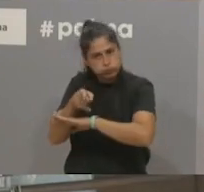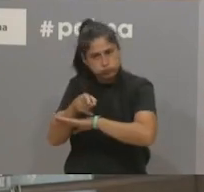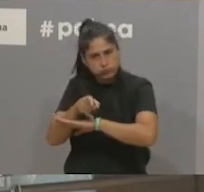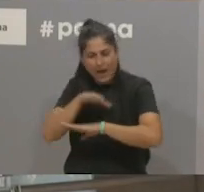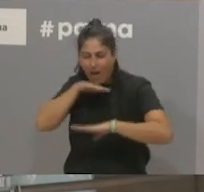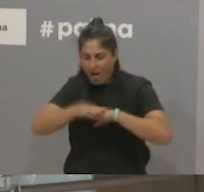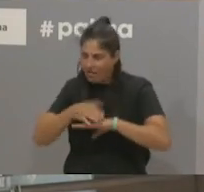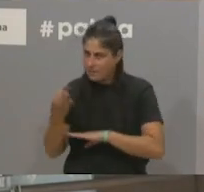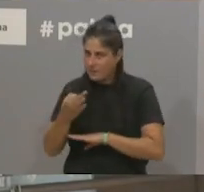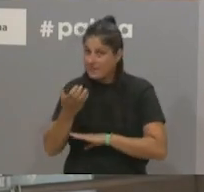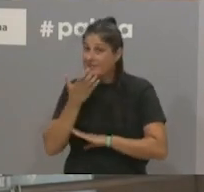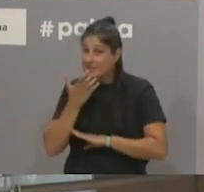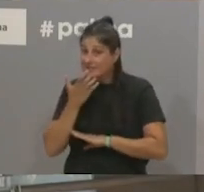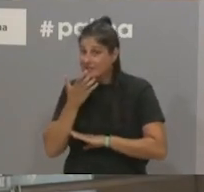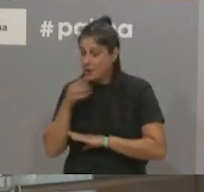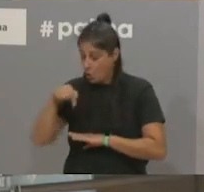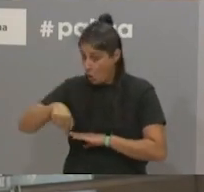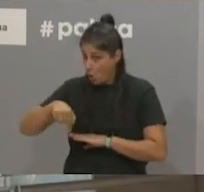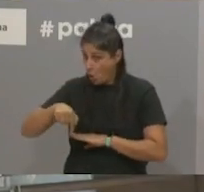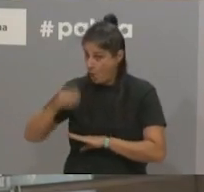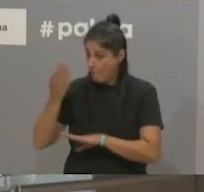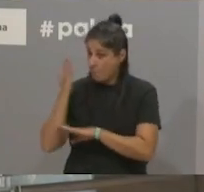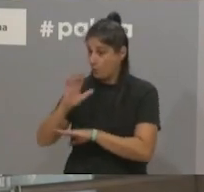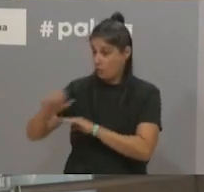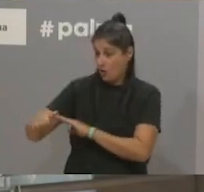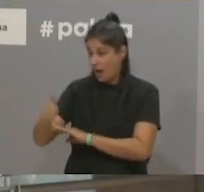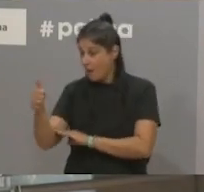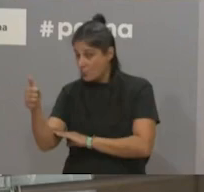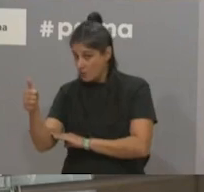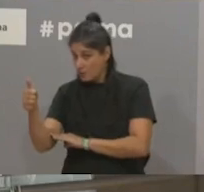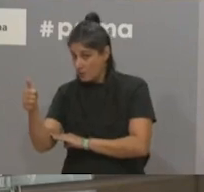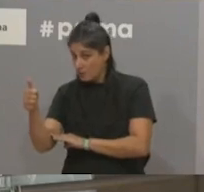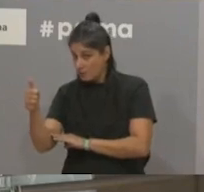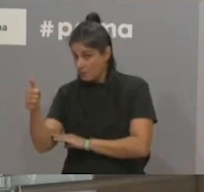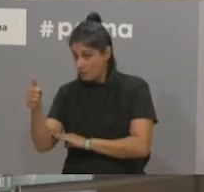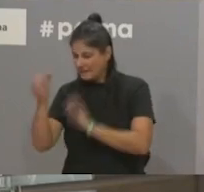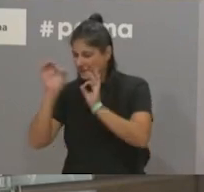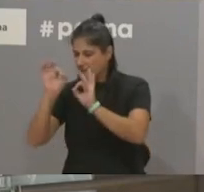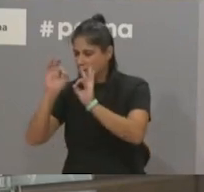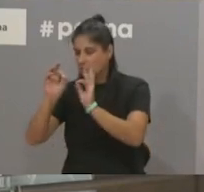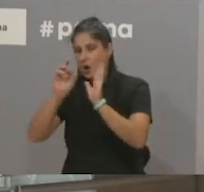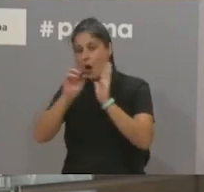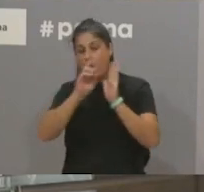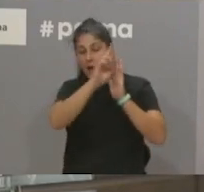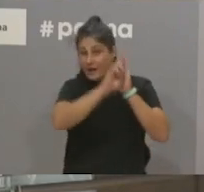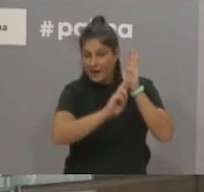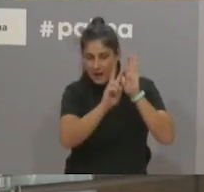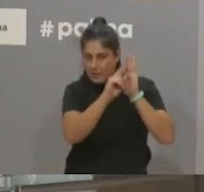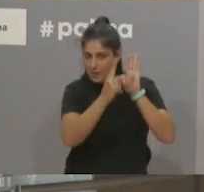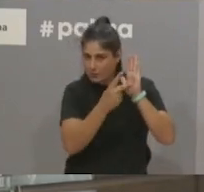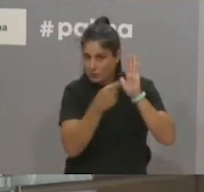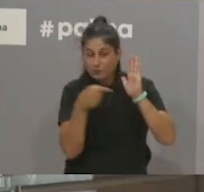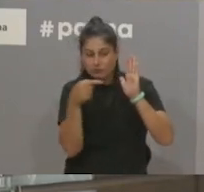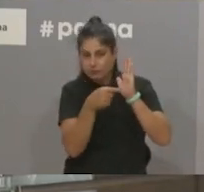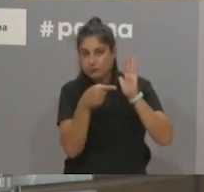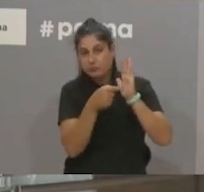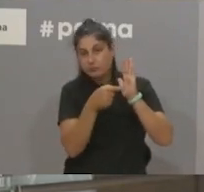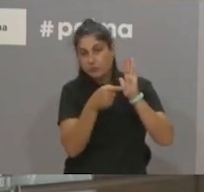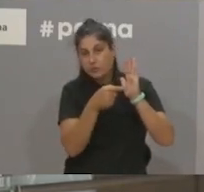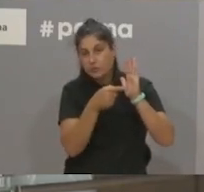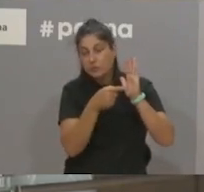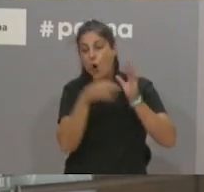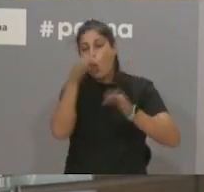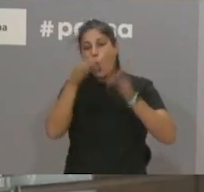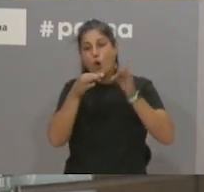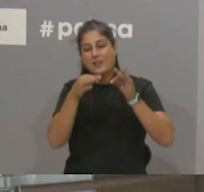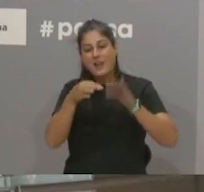la moció, la proposició d'avui, i es concreta una modificació del reglament que comporti una vulneració a l'ordenament jurídic,